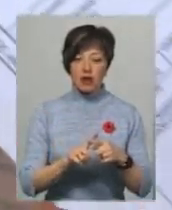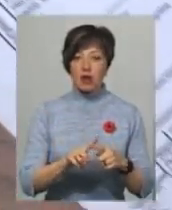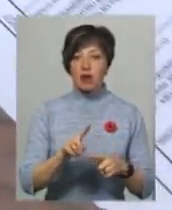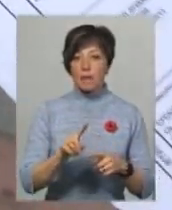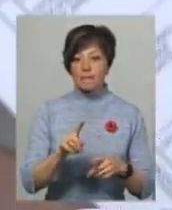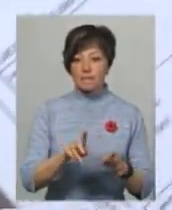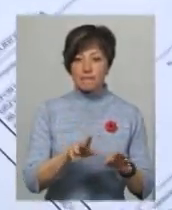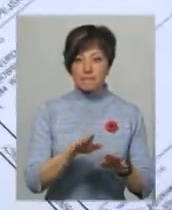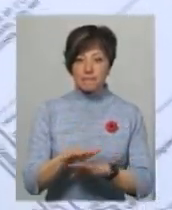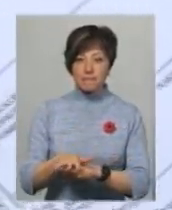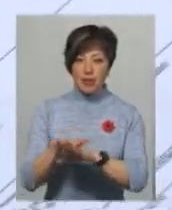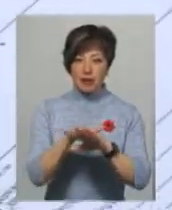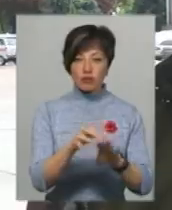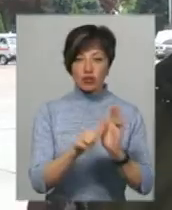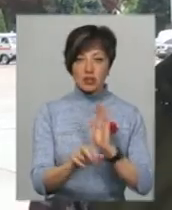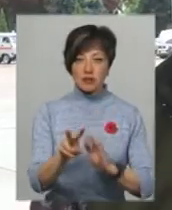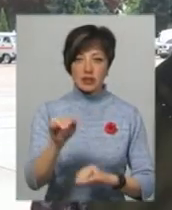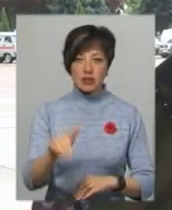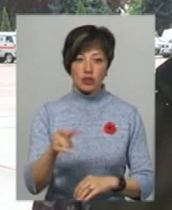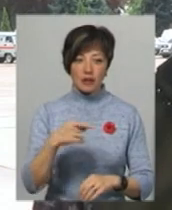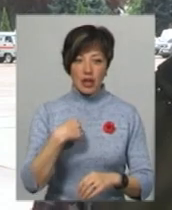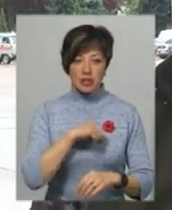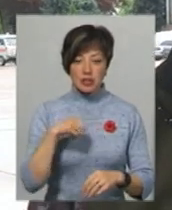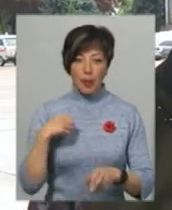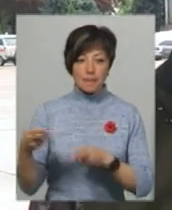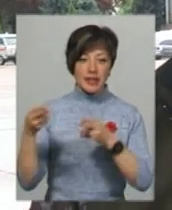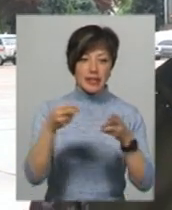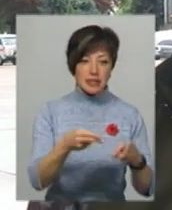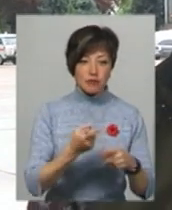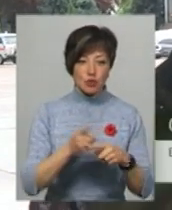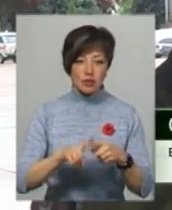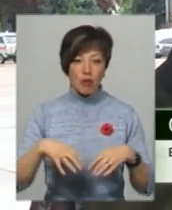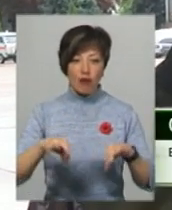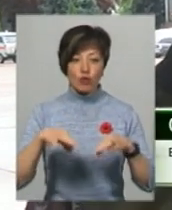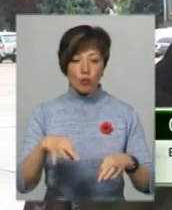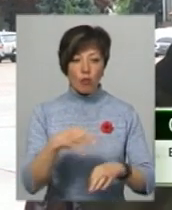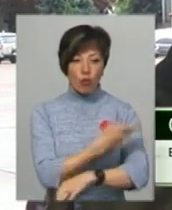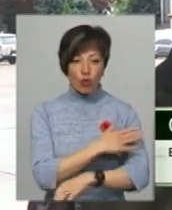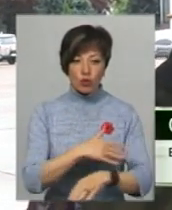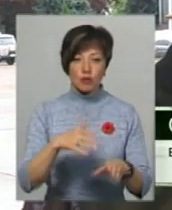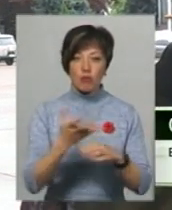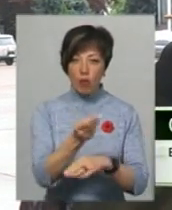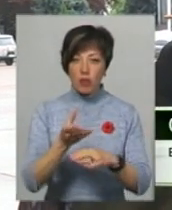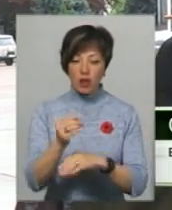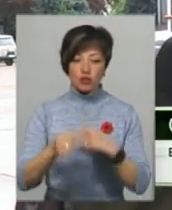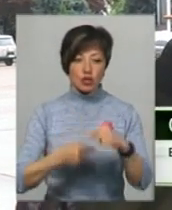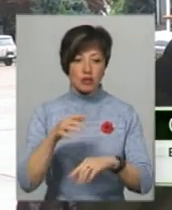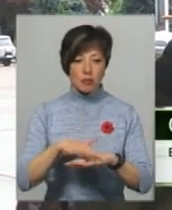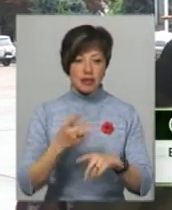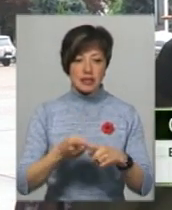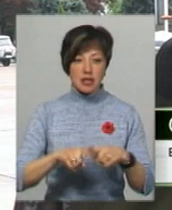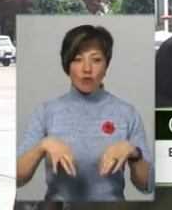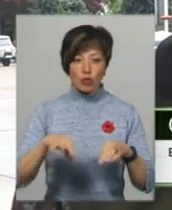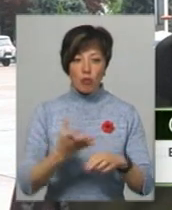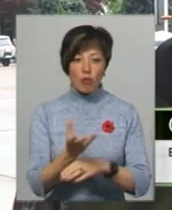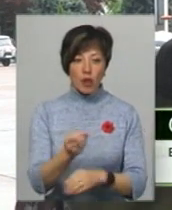Альшанов перевів 62 тисячі гривень. Я сам їздив за цим авто до Польщі. Робив усі проплати через банк. За це авто